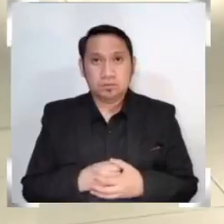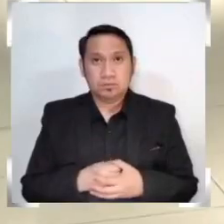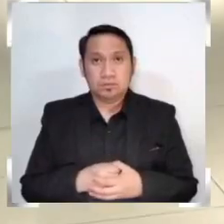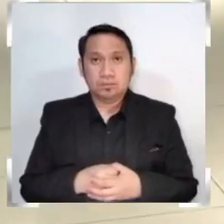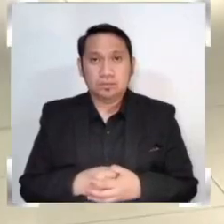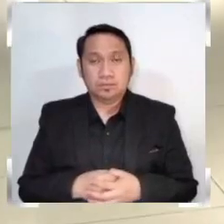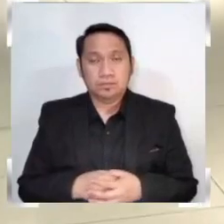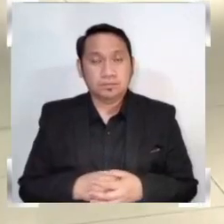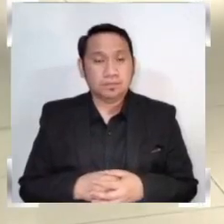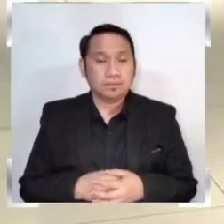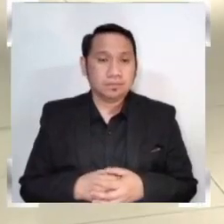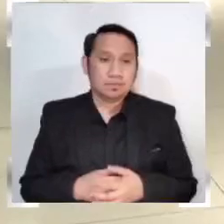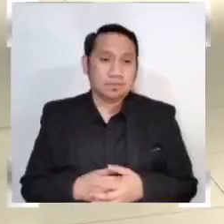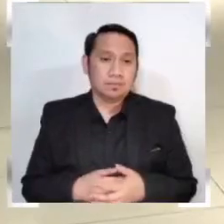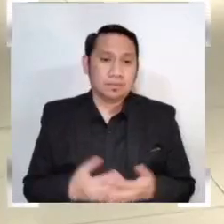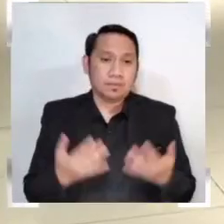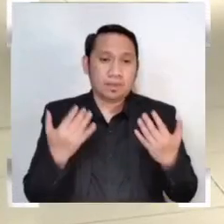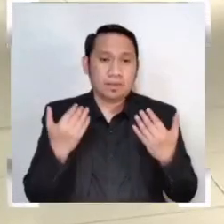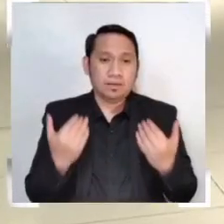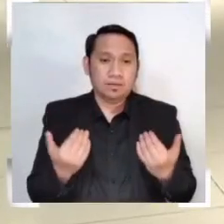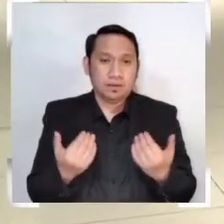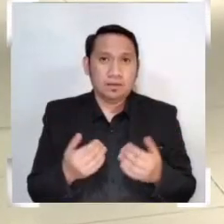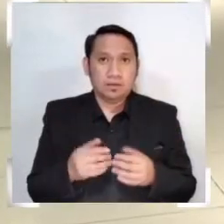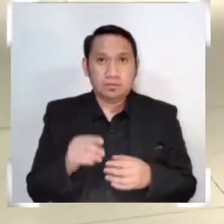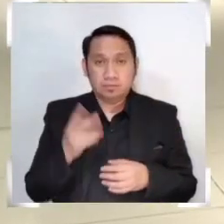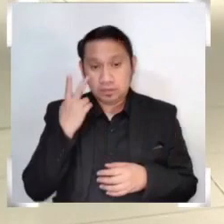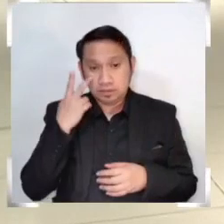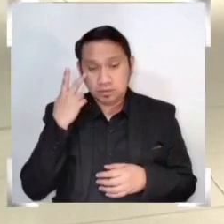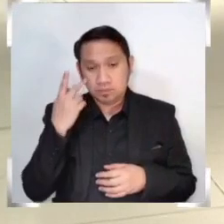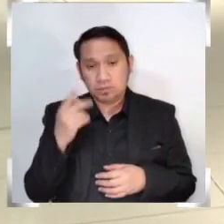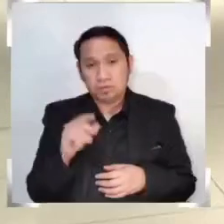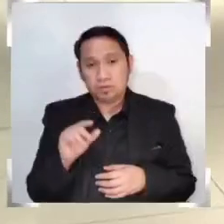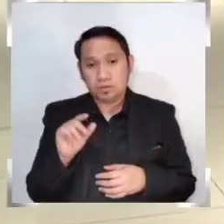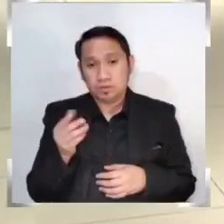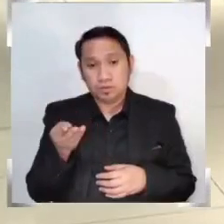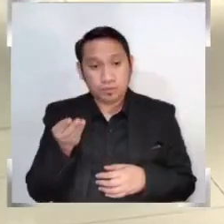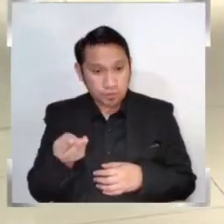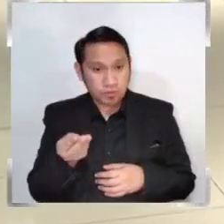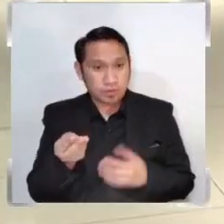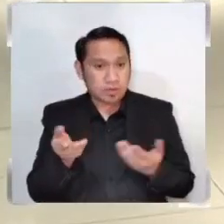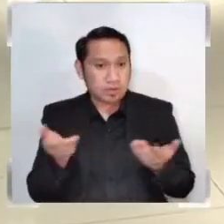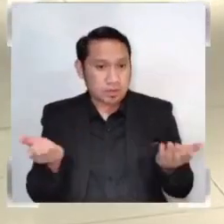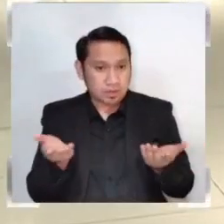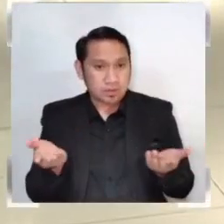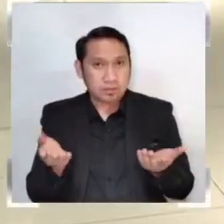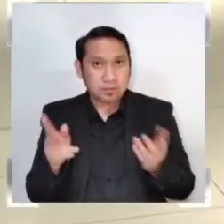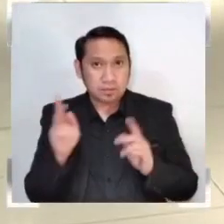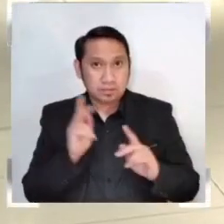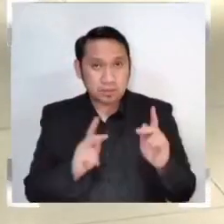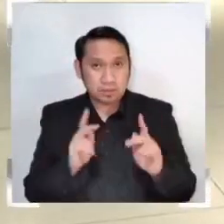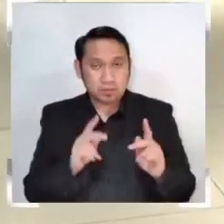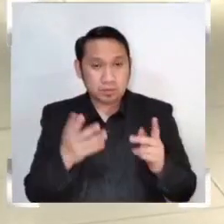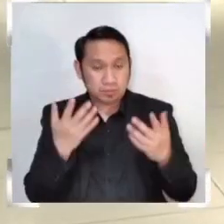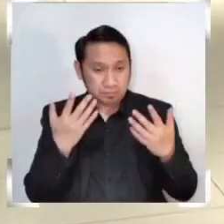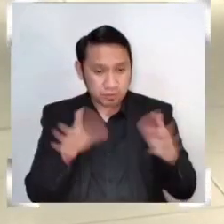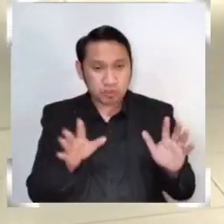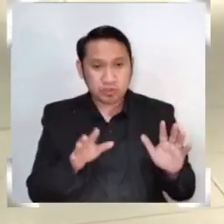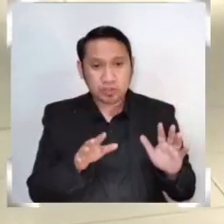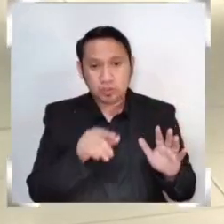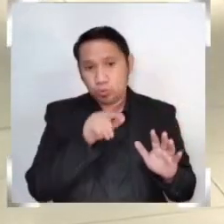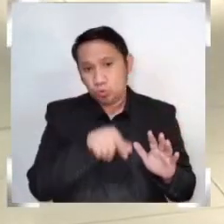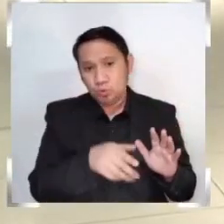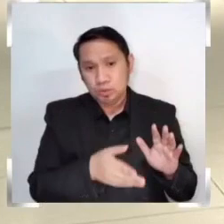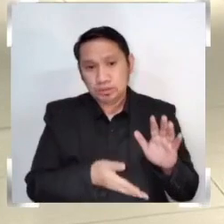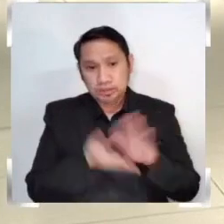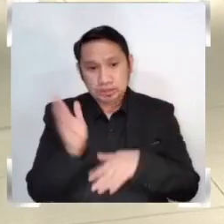Pia, sa ngayon medyo kaunti na yung tao rito sa PITX. Nakaalis na rin kasi yung mga biyahing pabikol. Karamihan sa mga pasahero ngayon